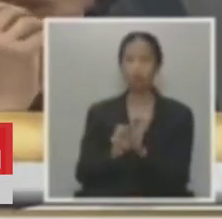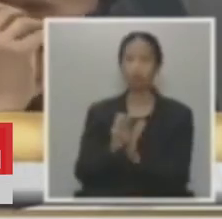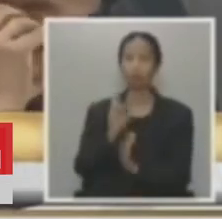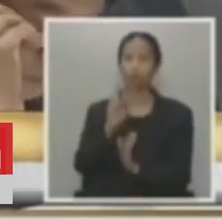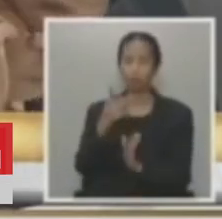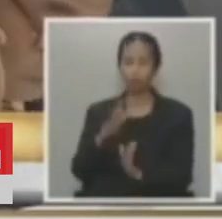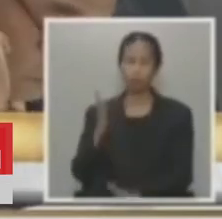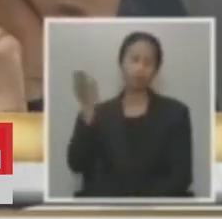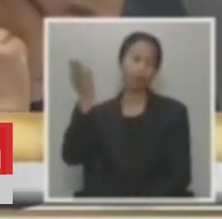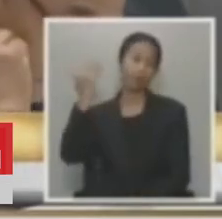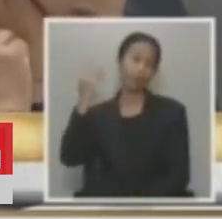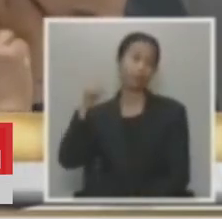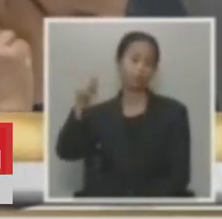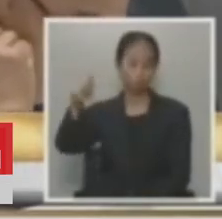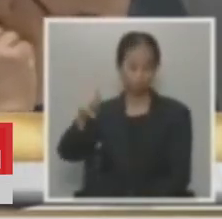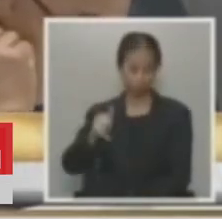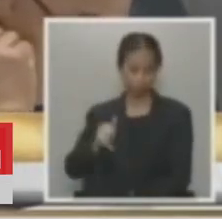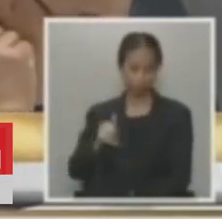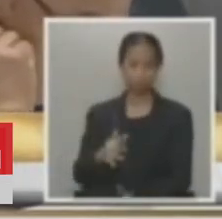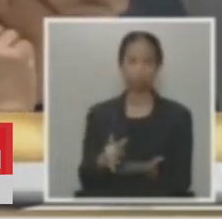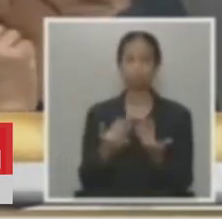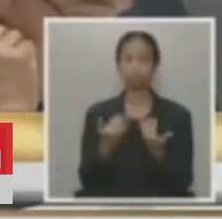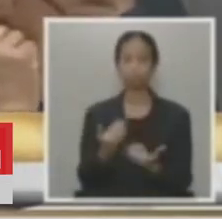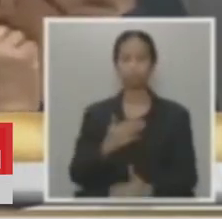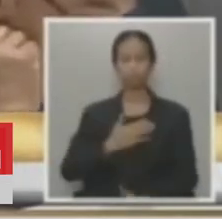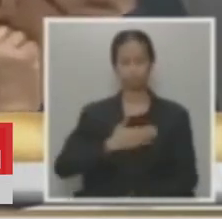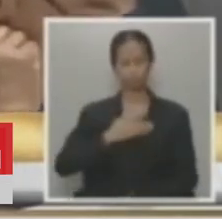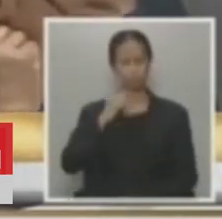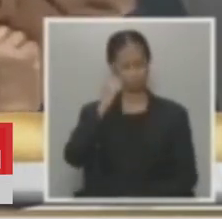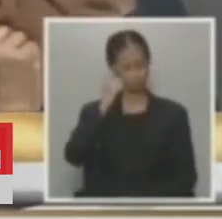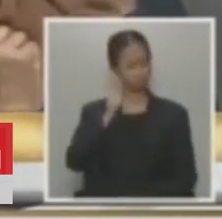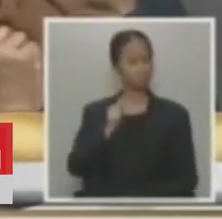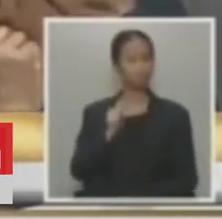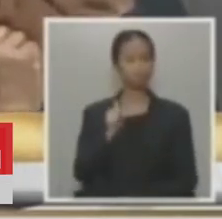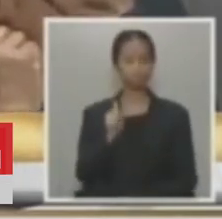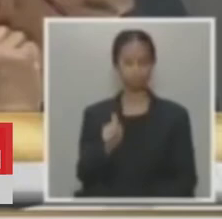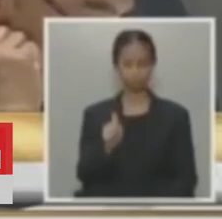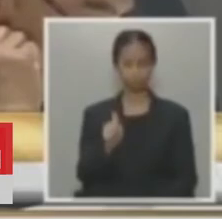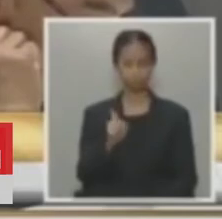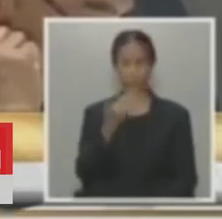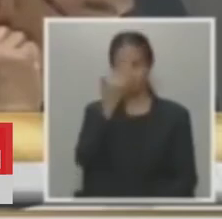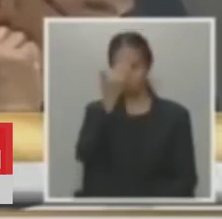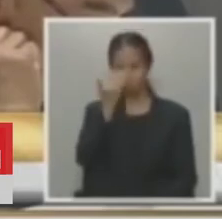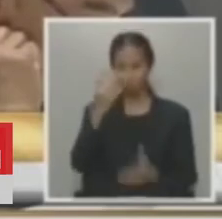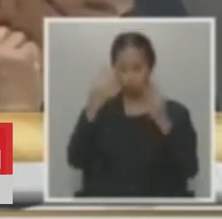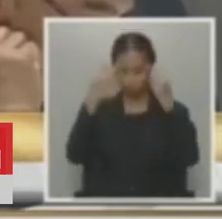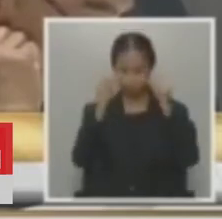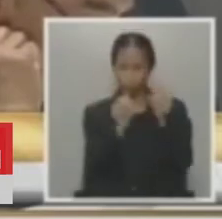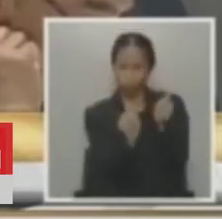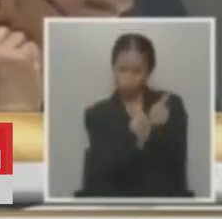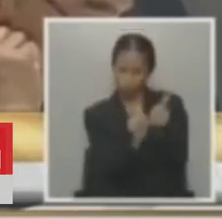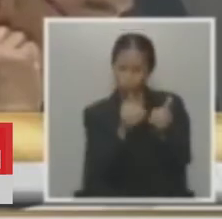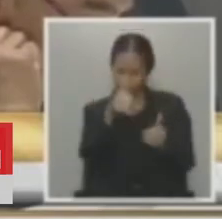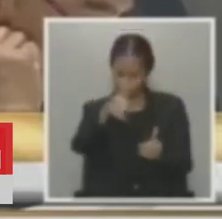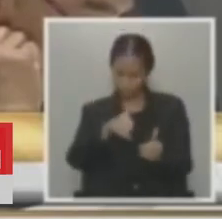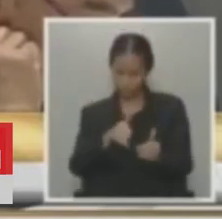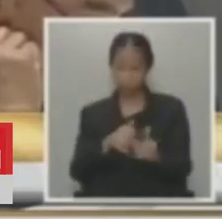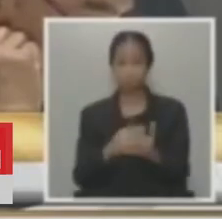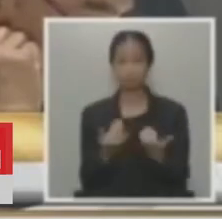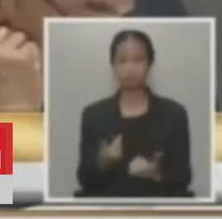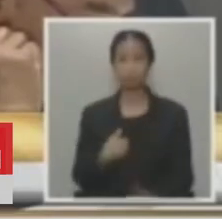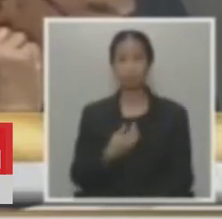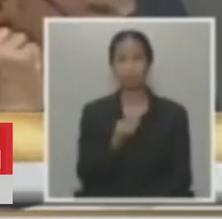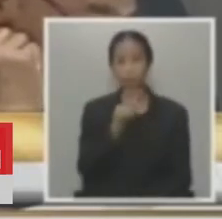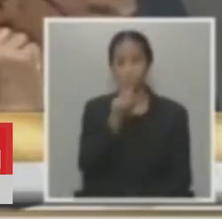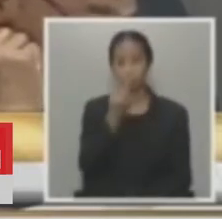แต่ทางสภาพัฒน์เพราะฉะนั้นผมเห็นว่าถือเป็นเรื่องดีอ่ะท่านรองมารับทราบผมดู